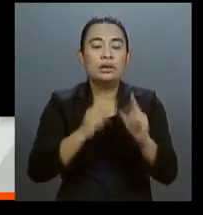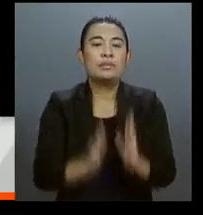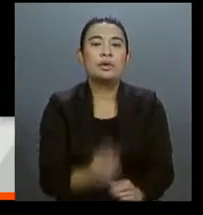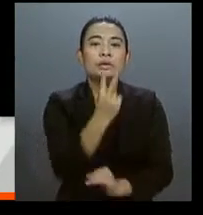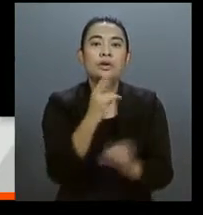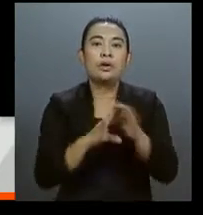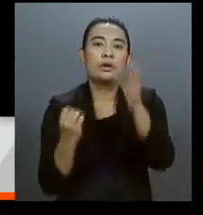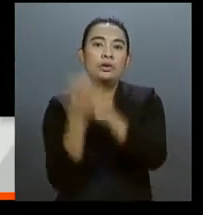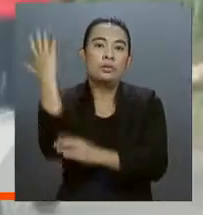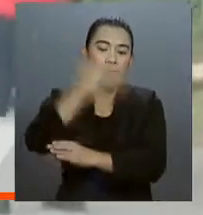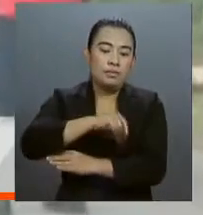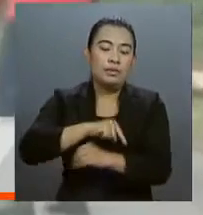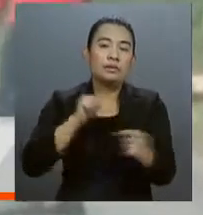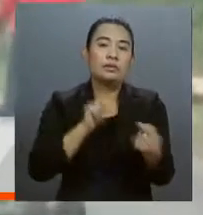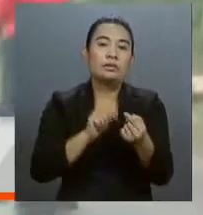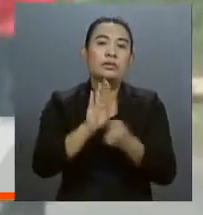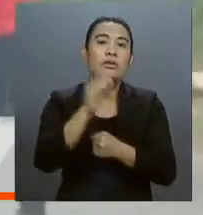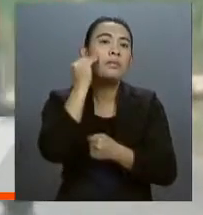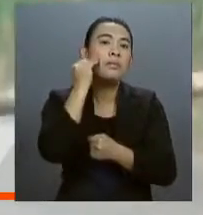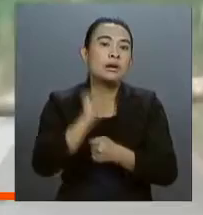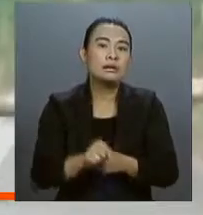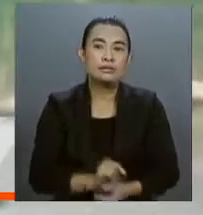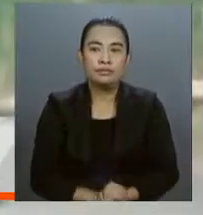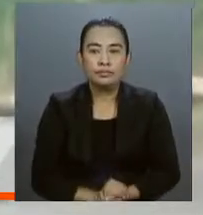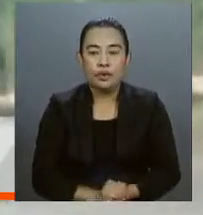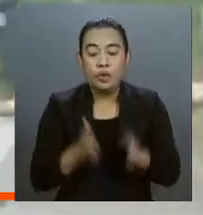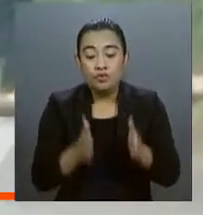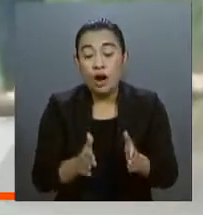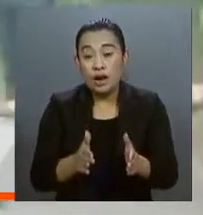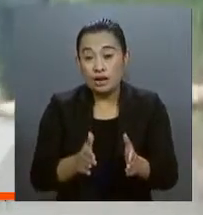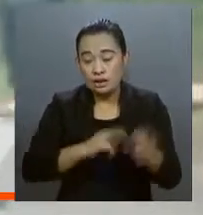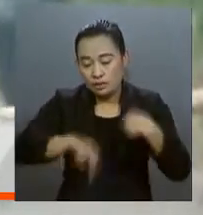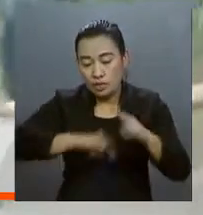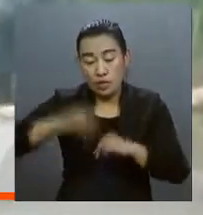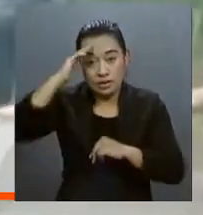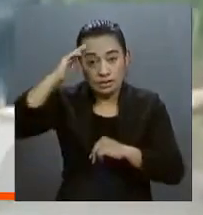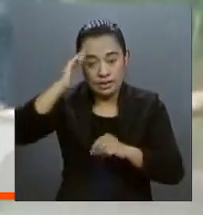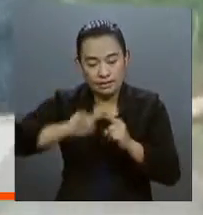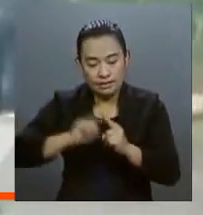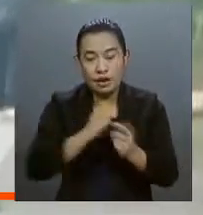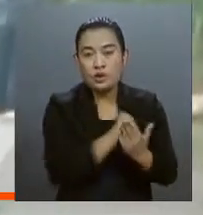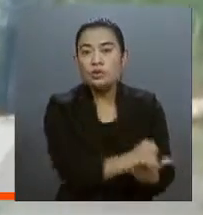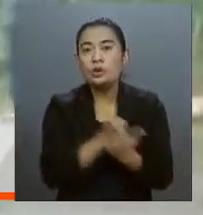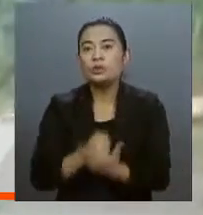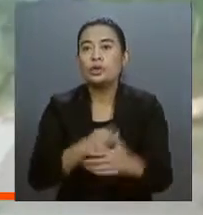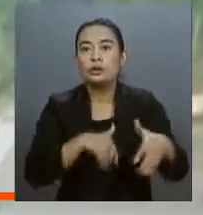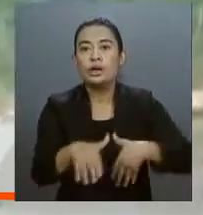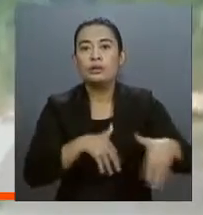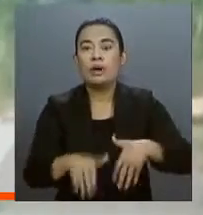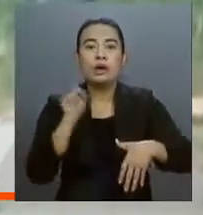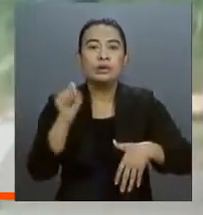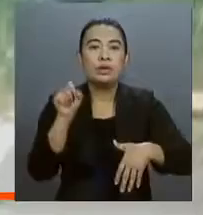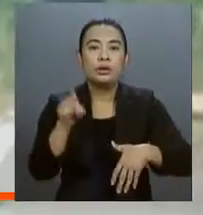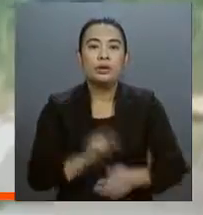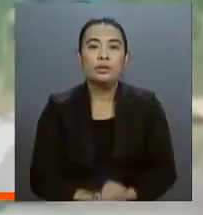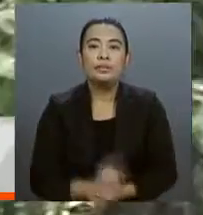ล้มทับบ้านเจ้าหน้าที่ฝ่ายปกครองและทหารกองกำลังนเรศวรต้องให้ความช่วยเหลือชาวบ้านอย่างเร่งด่วนรวมทั้ง